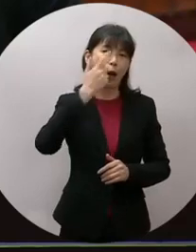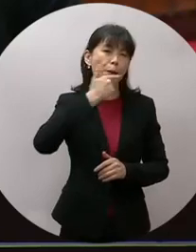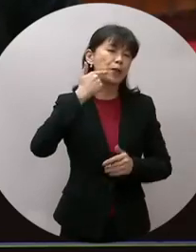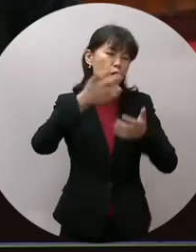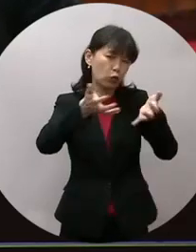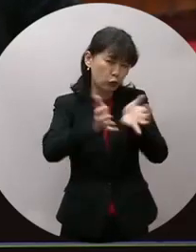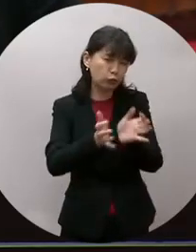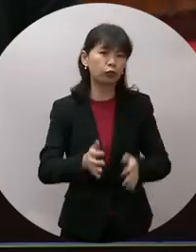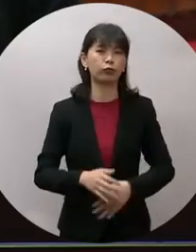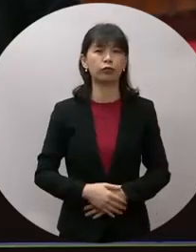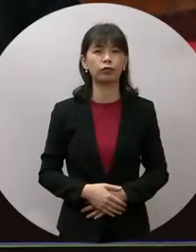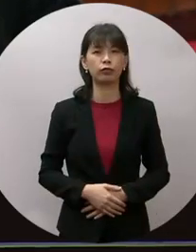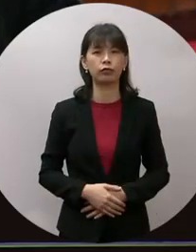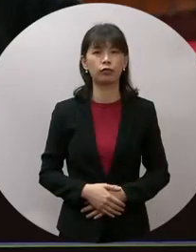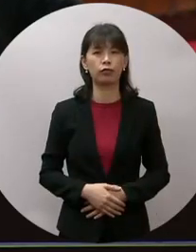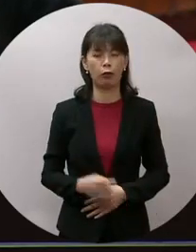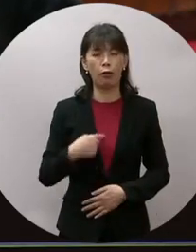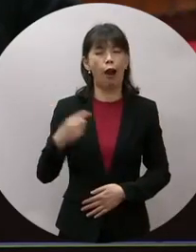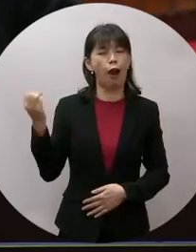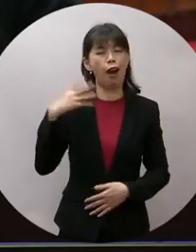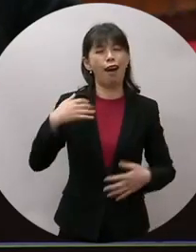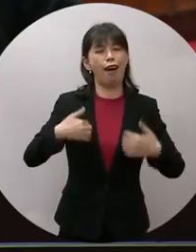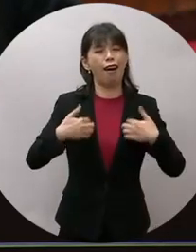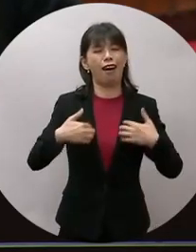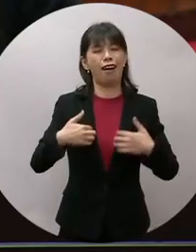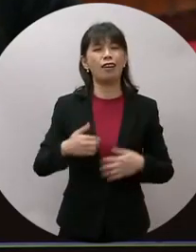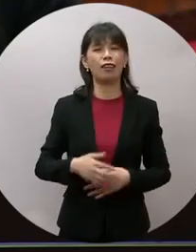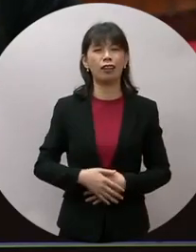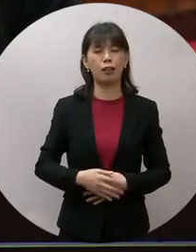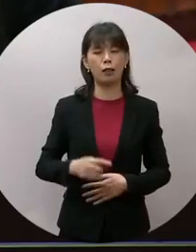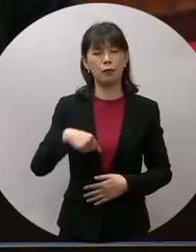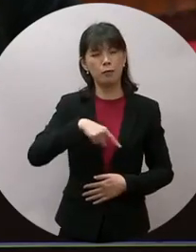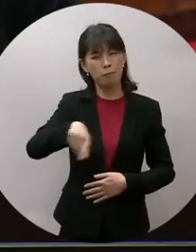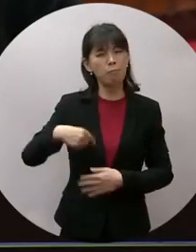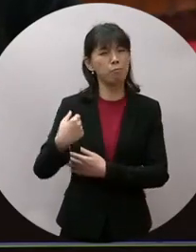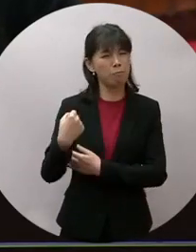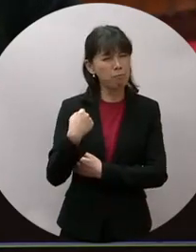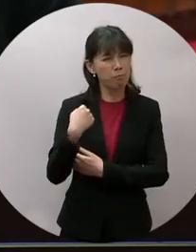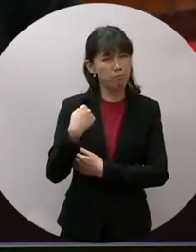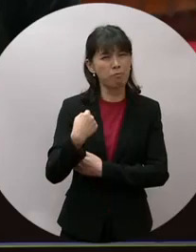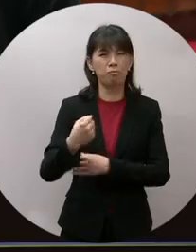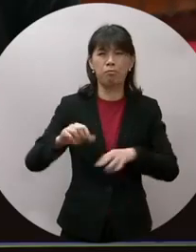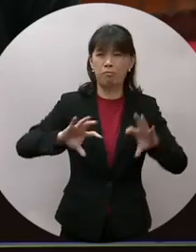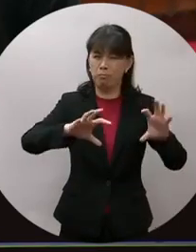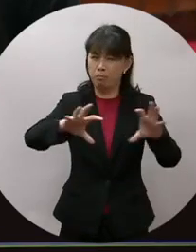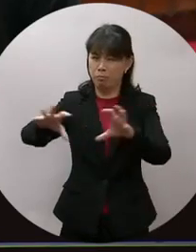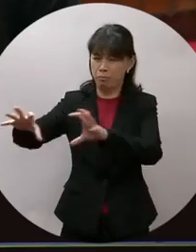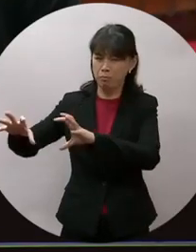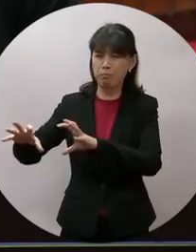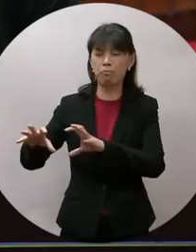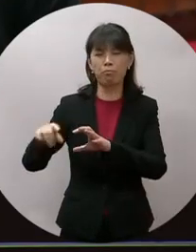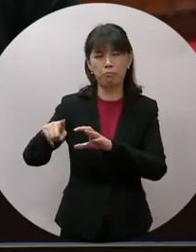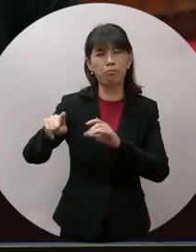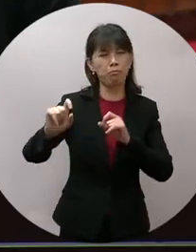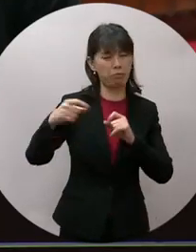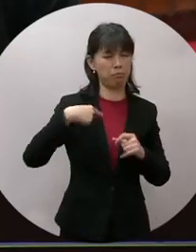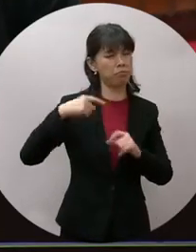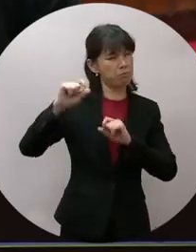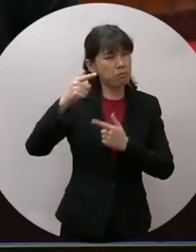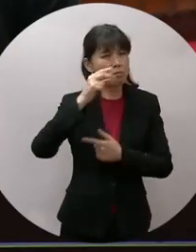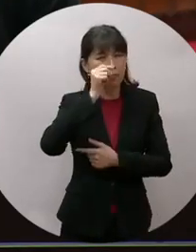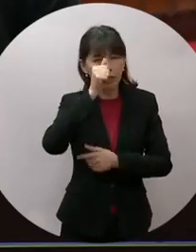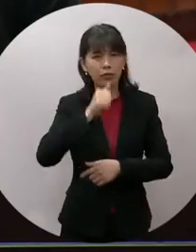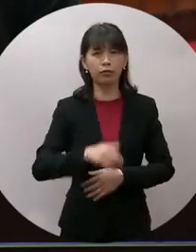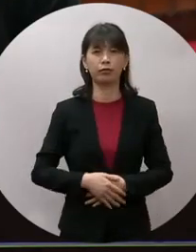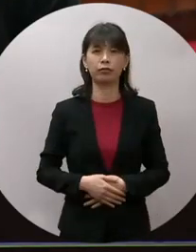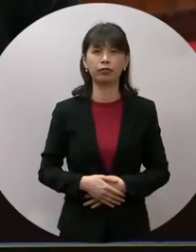兴。但是在这个当中我们知道我们做的很多努力让我们在国际间跟人家不一样。那一天我们